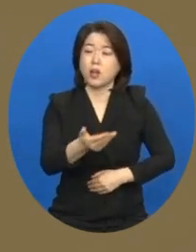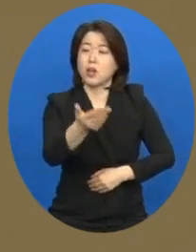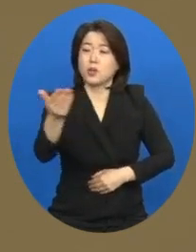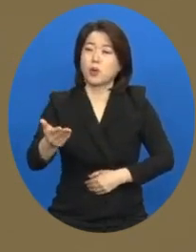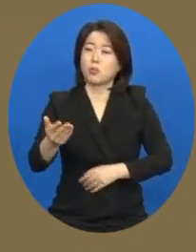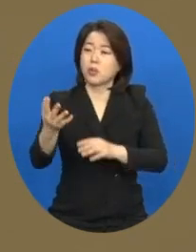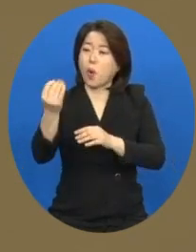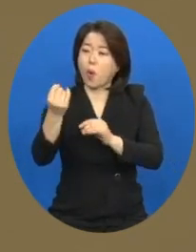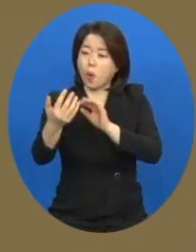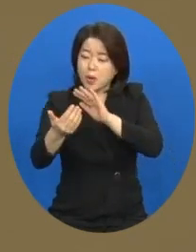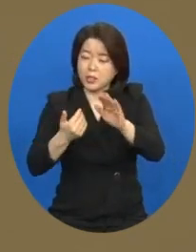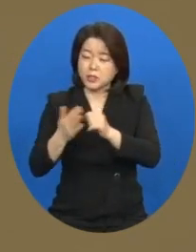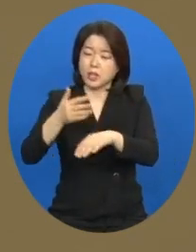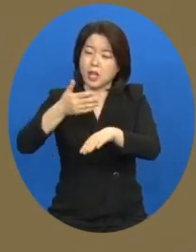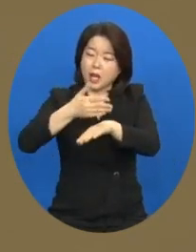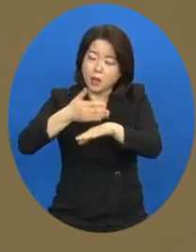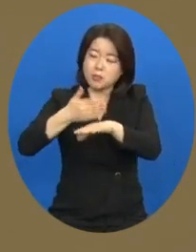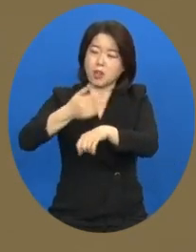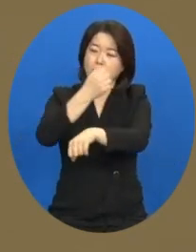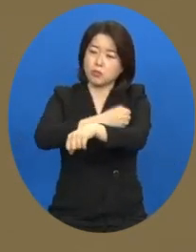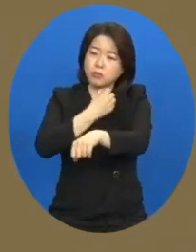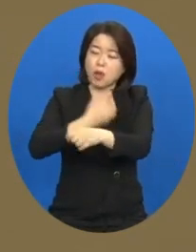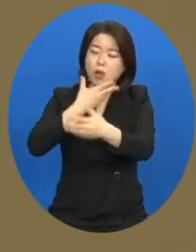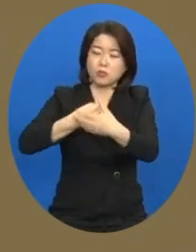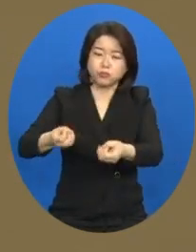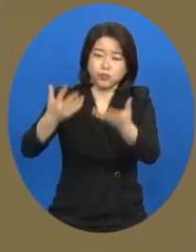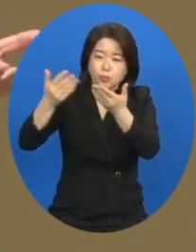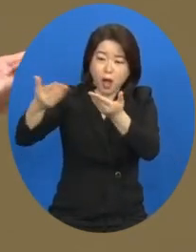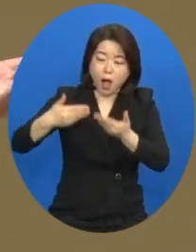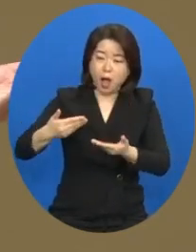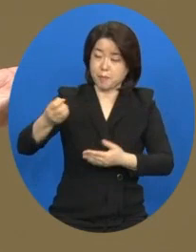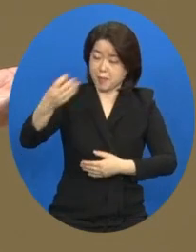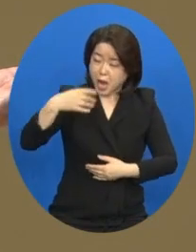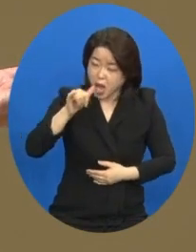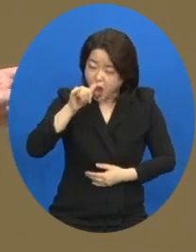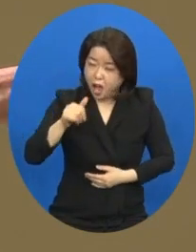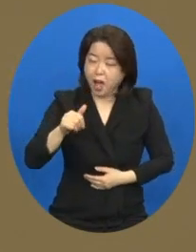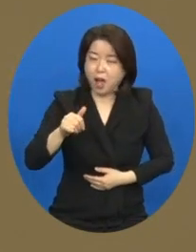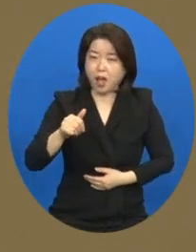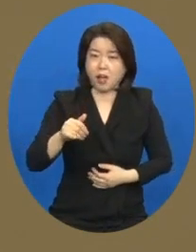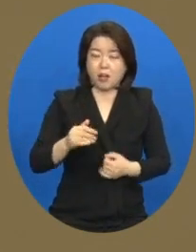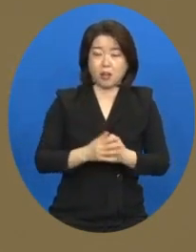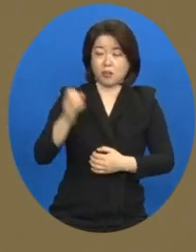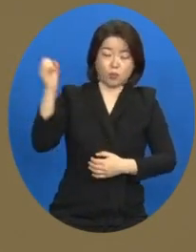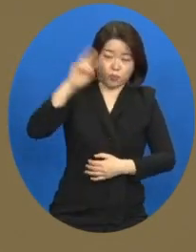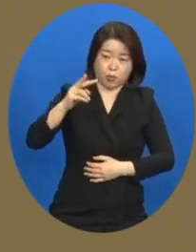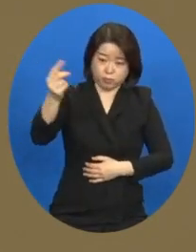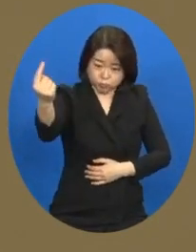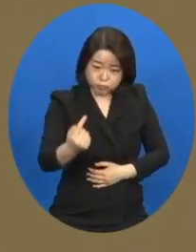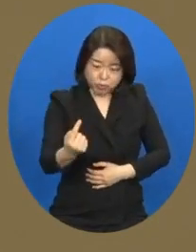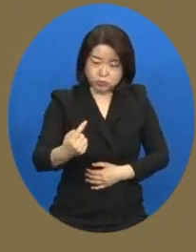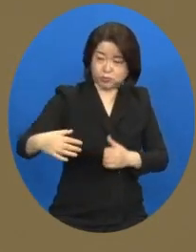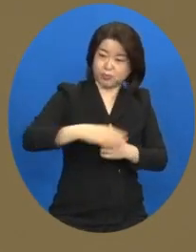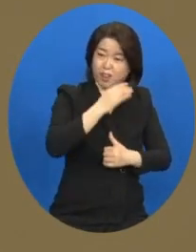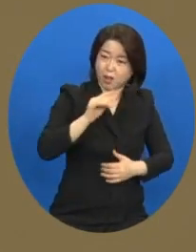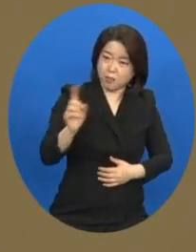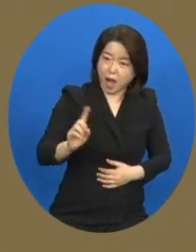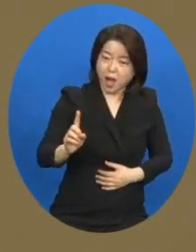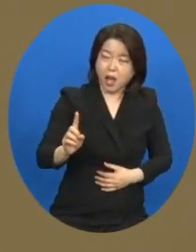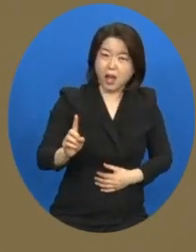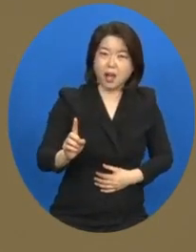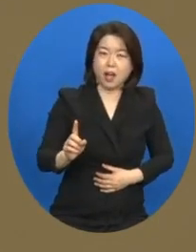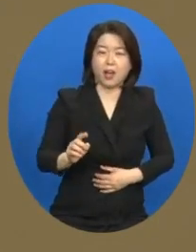전에 우리에게 감사하다, 수고했다, 축복한다 그래 놓고 이게 무슨 일이냐 말이야.